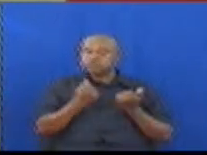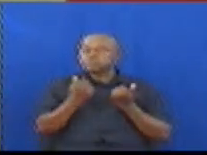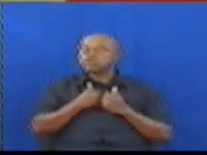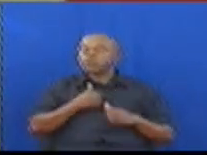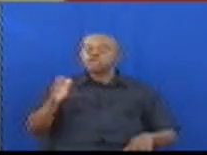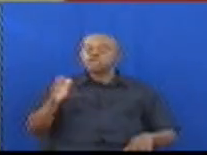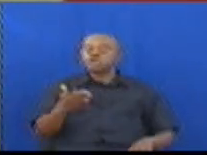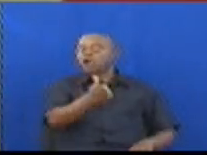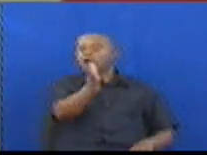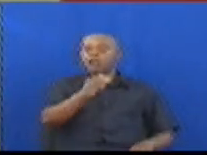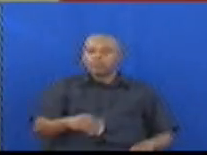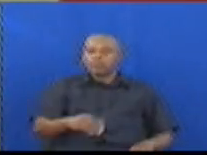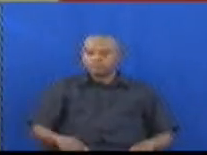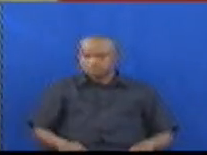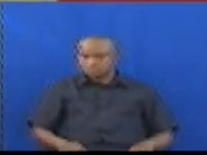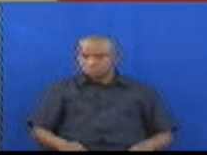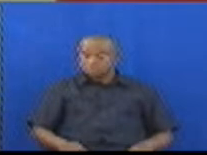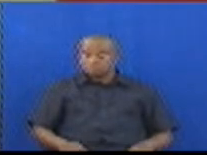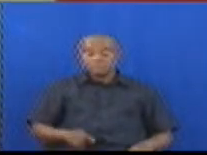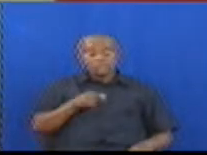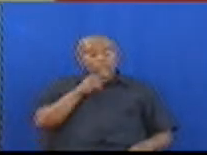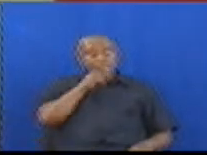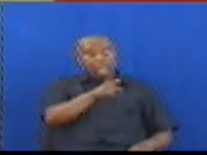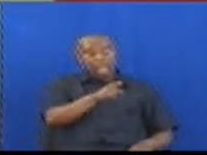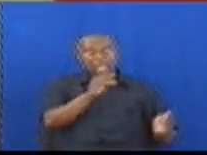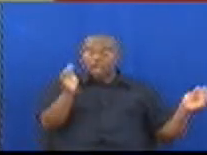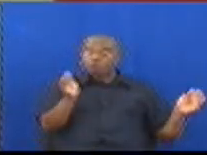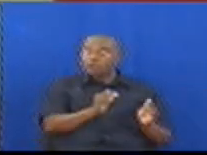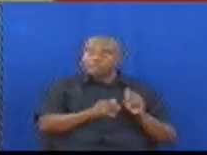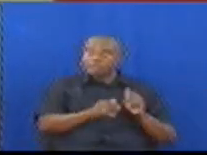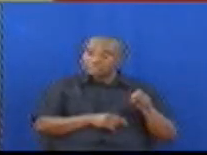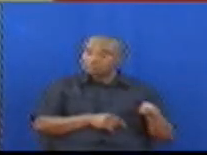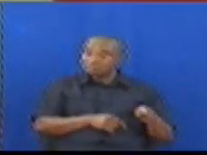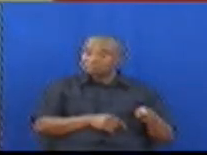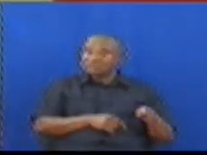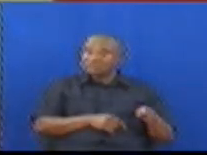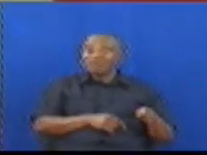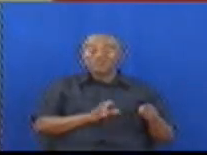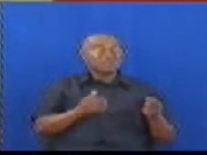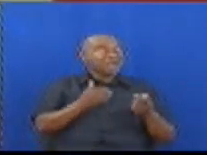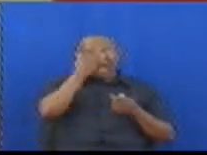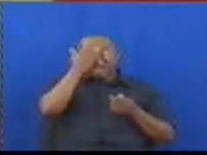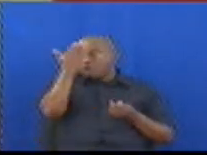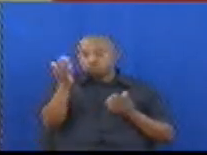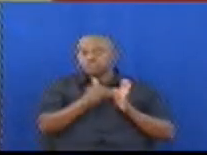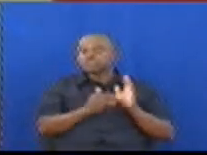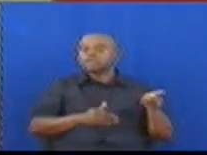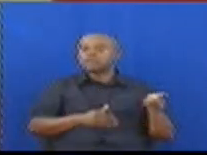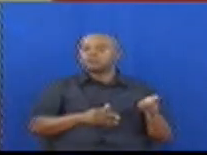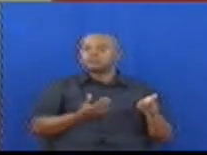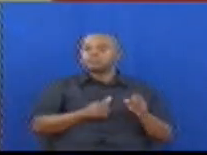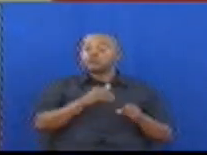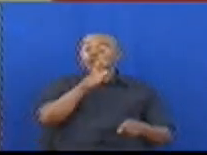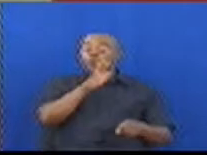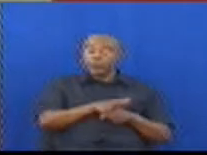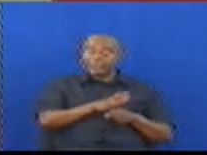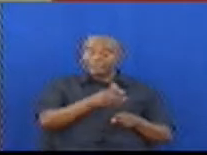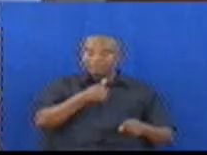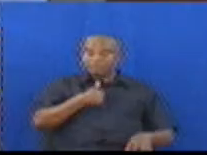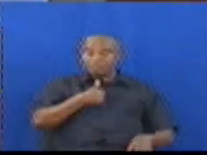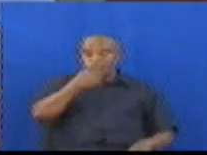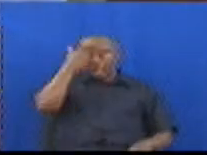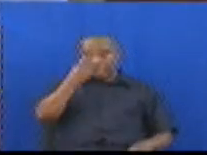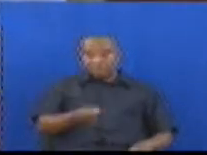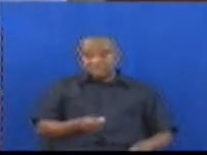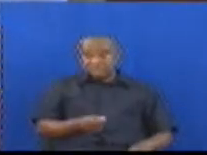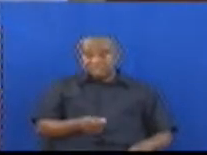state advocates. Advocates ambao pengine hawatakuwa wameshiba vya kutosha sheria, kwa sababu wengi wao wanaamini kwamba practice